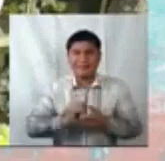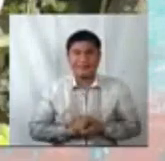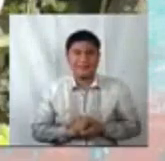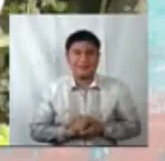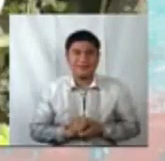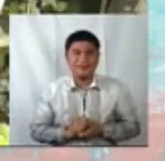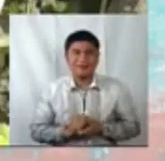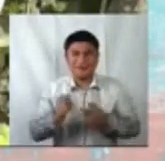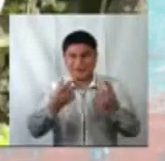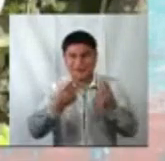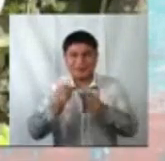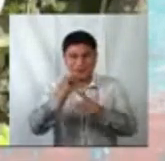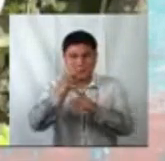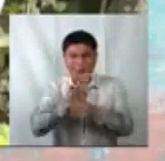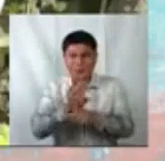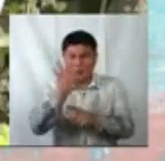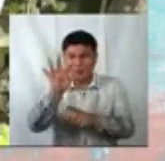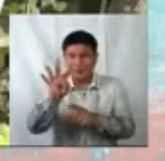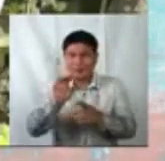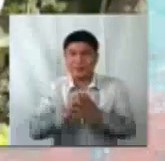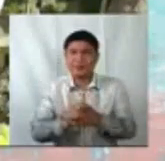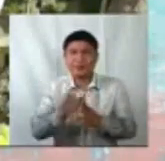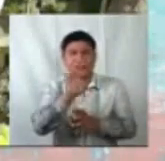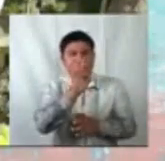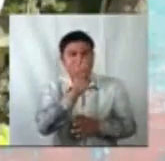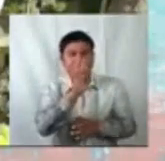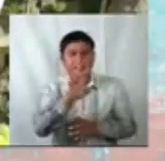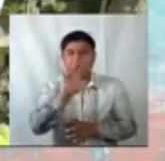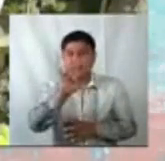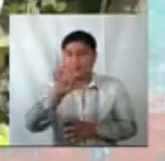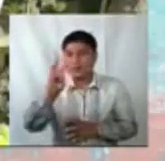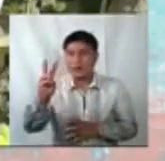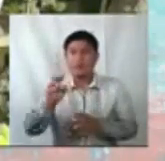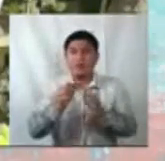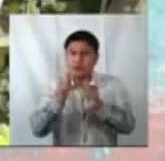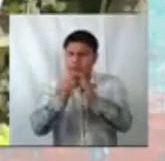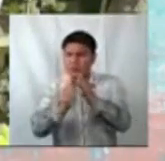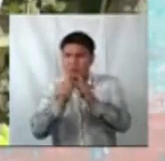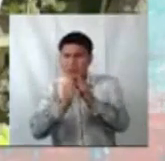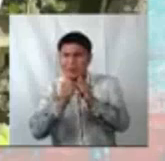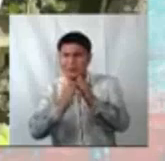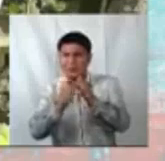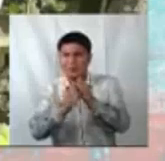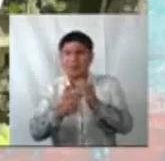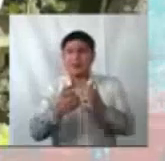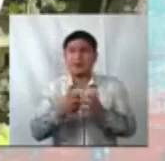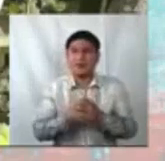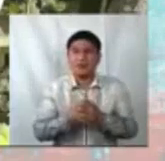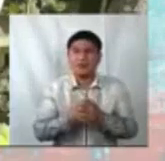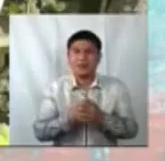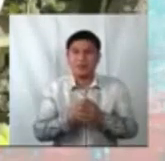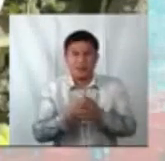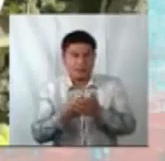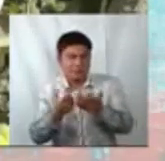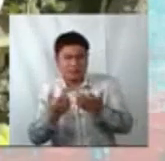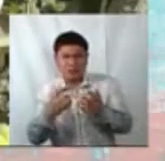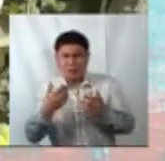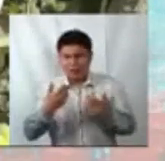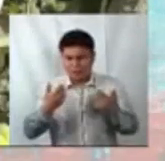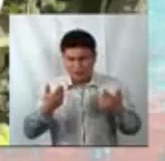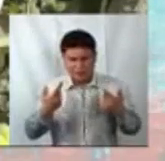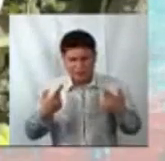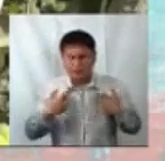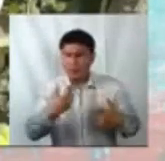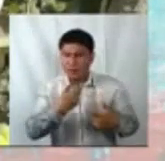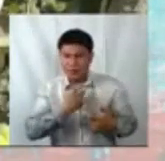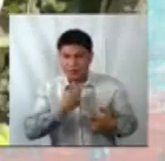during July 4 yeah. 1776. So interesting yeah. yun. So it's yeah. really about self-determination of